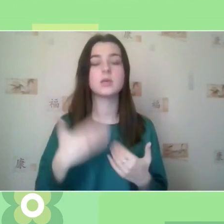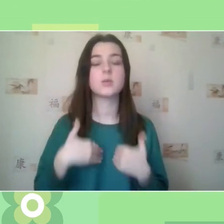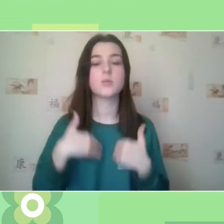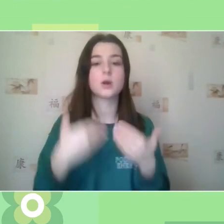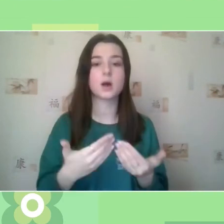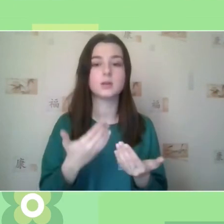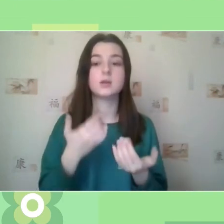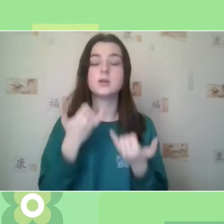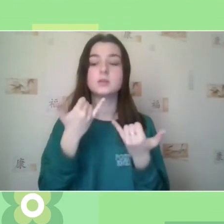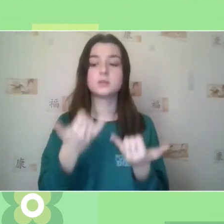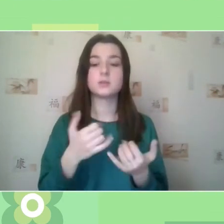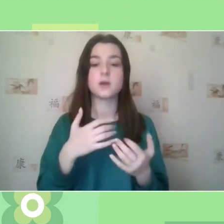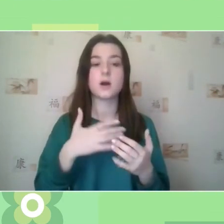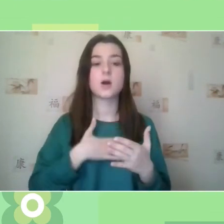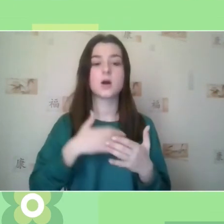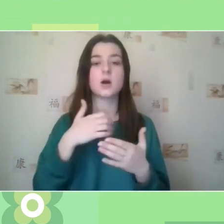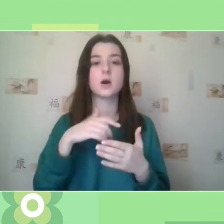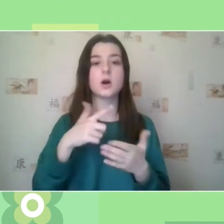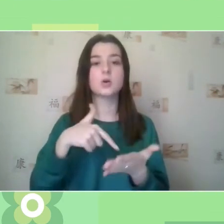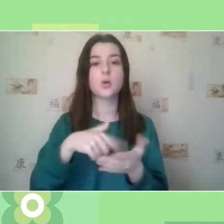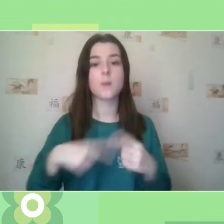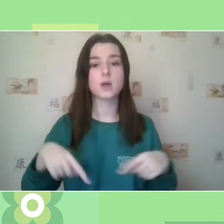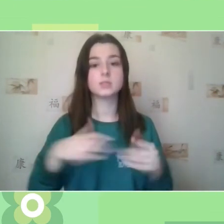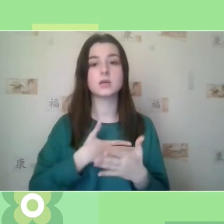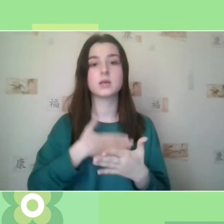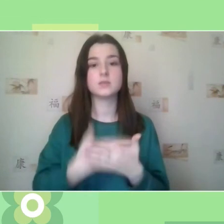для громадських активістів і для